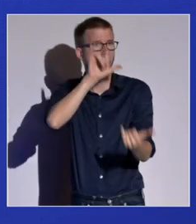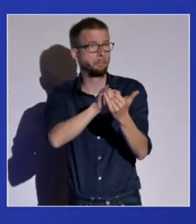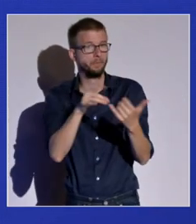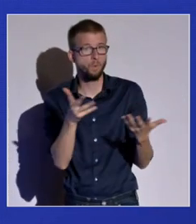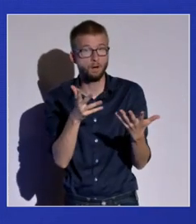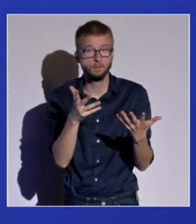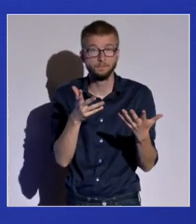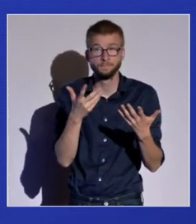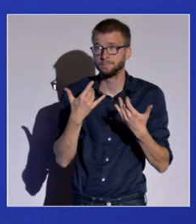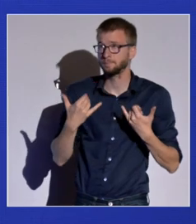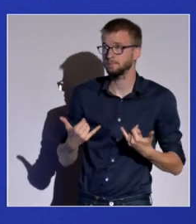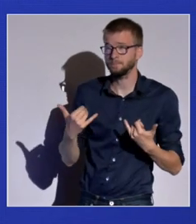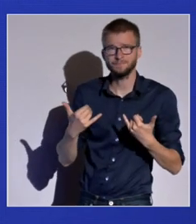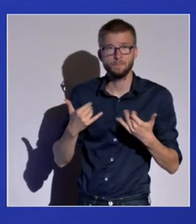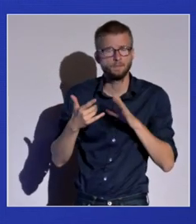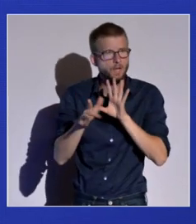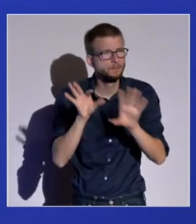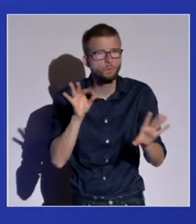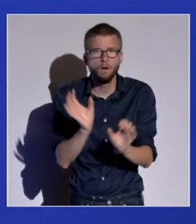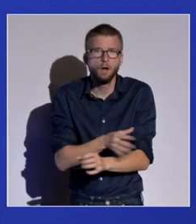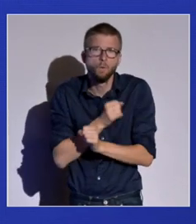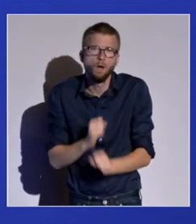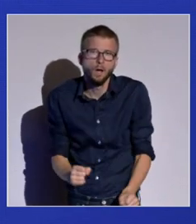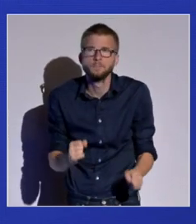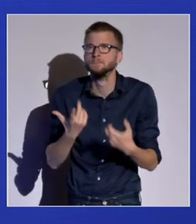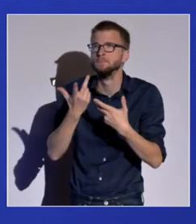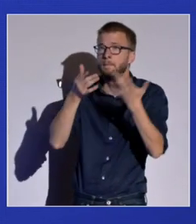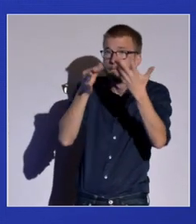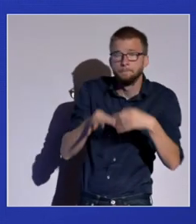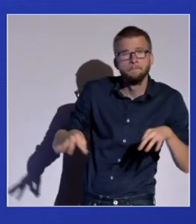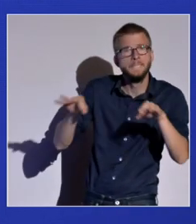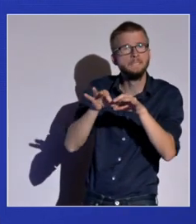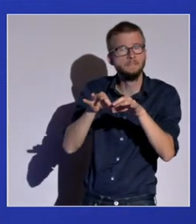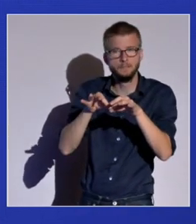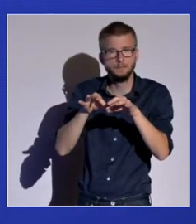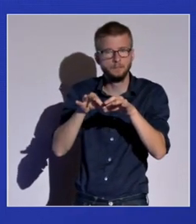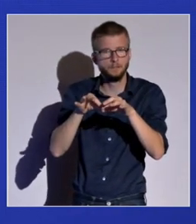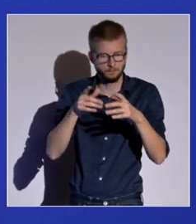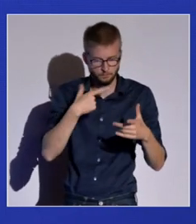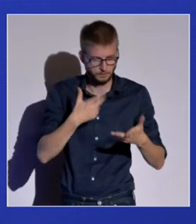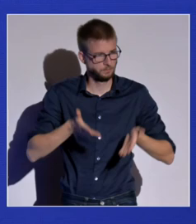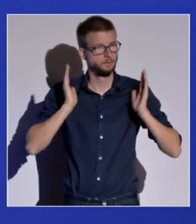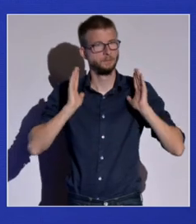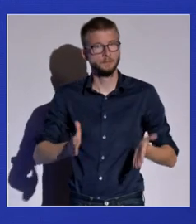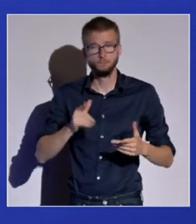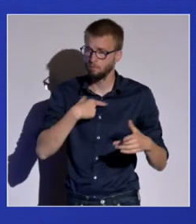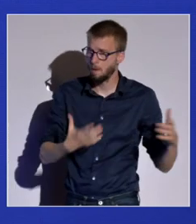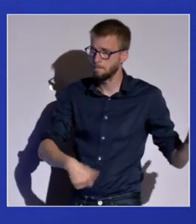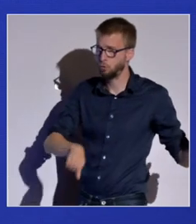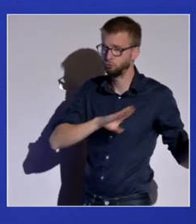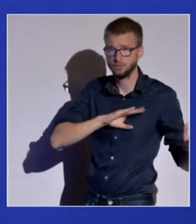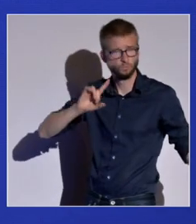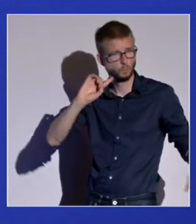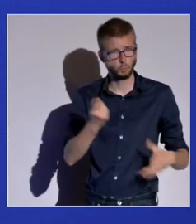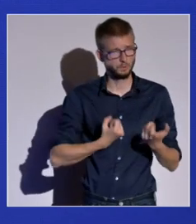de l'incroyable choix d'un pays qui a décidé qu'on allait prendre en charge la totalité des